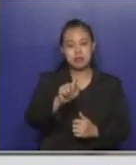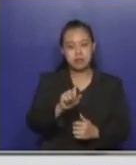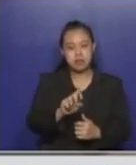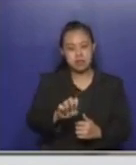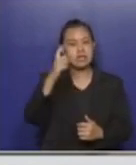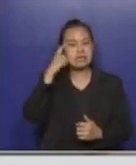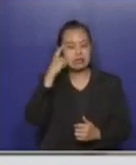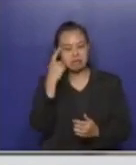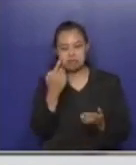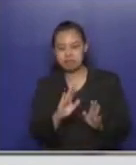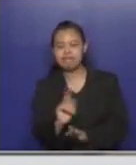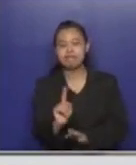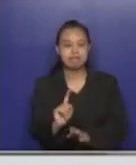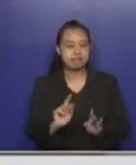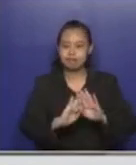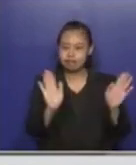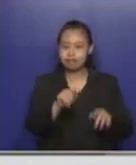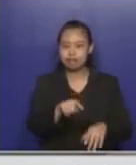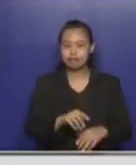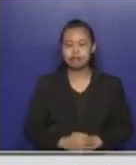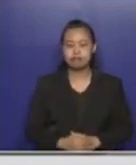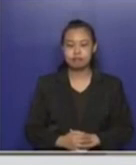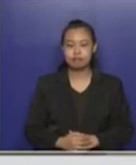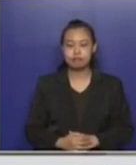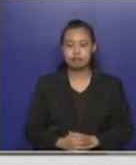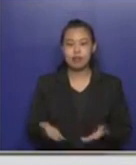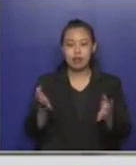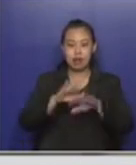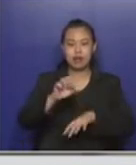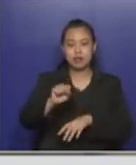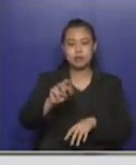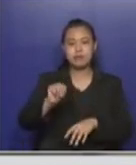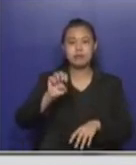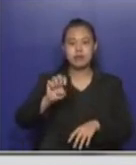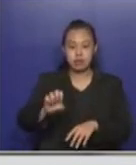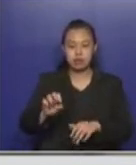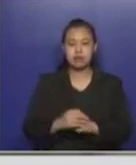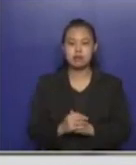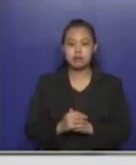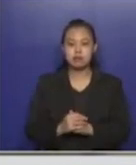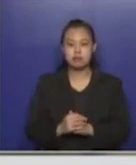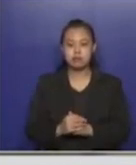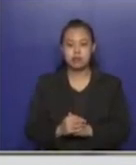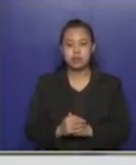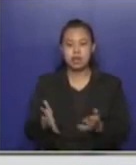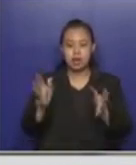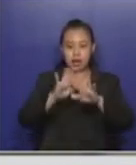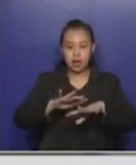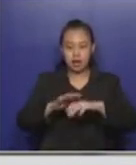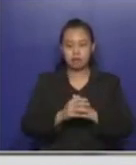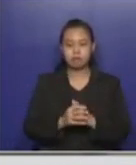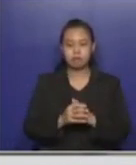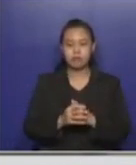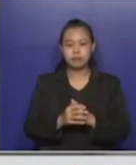หล่านี้มันก็เหมือนกับว่า SME กำลังห้อยอยู่ที่เหวนะ